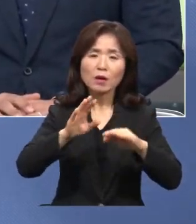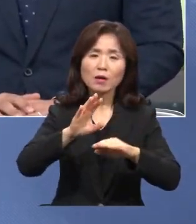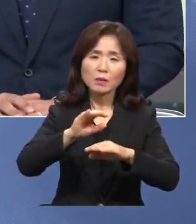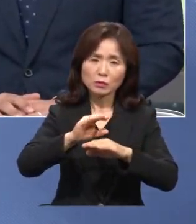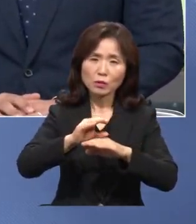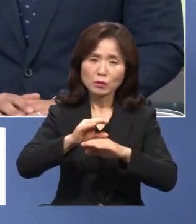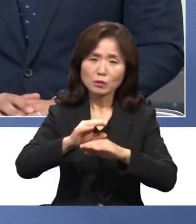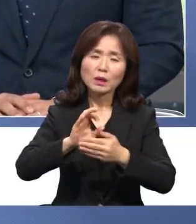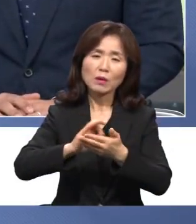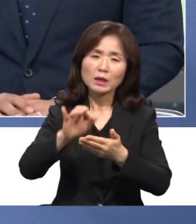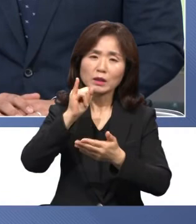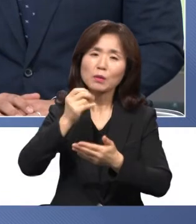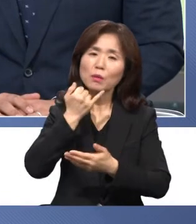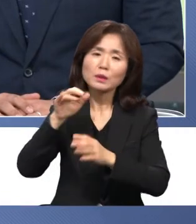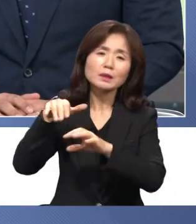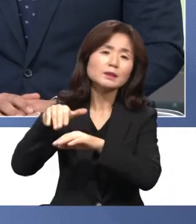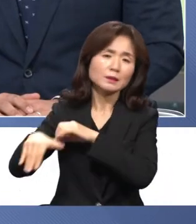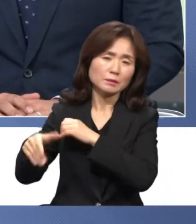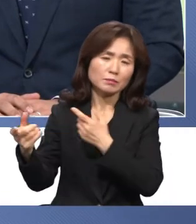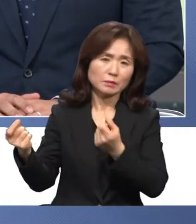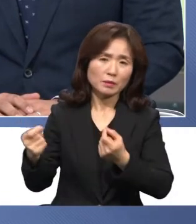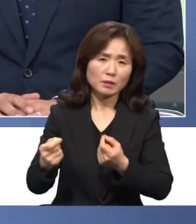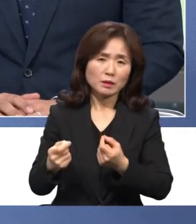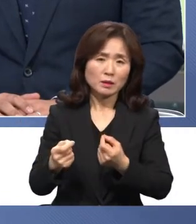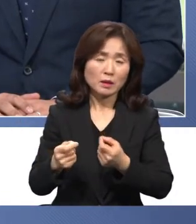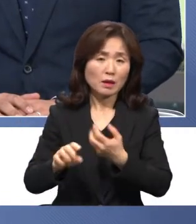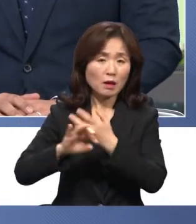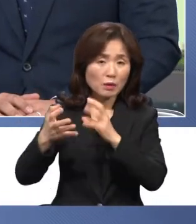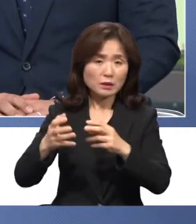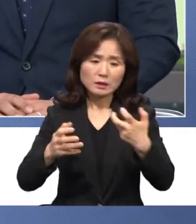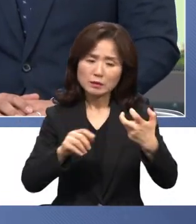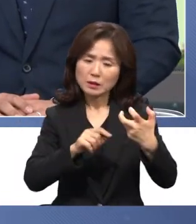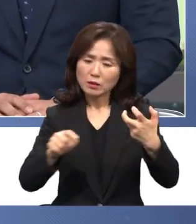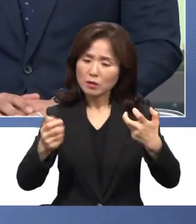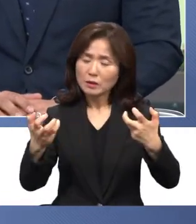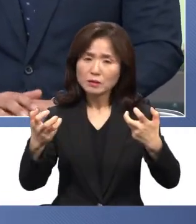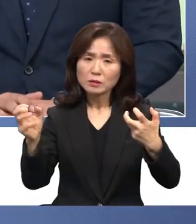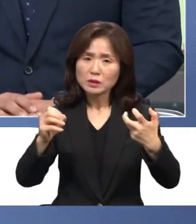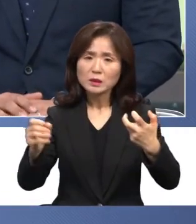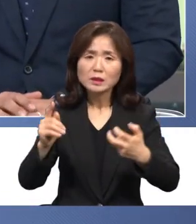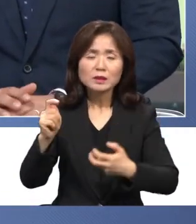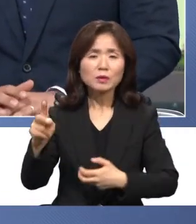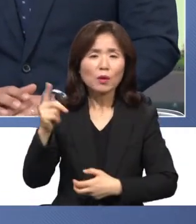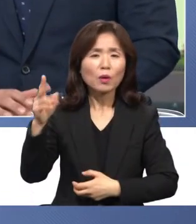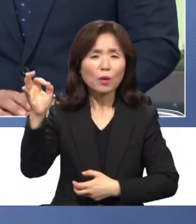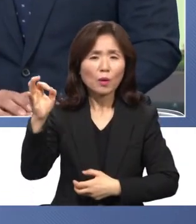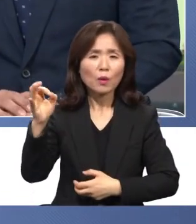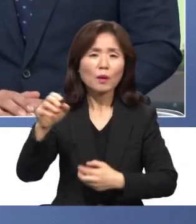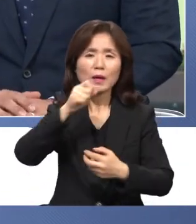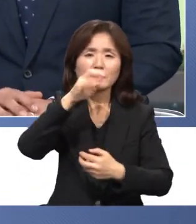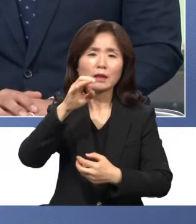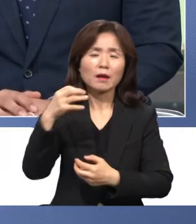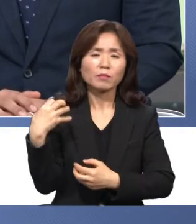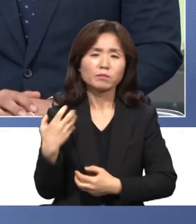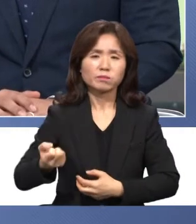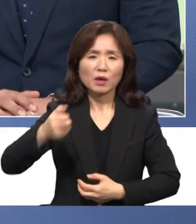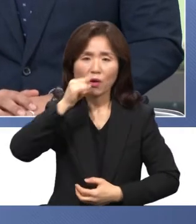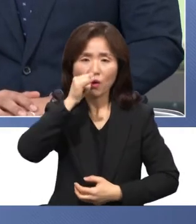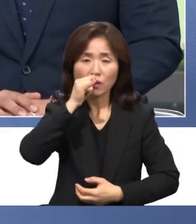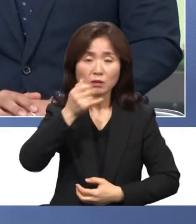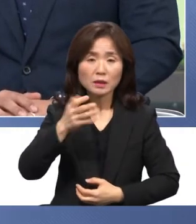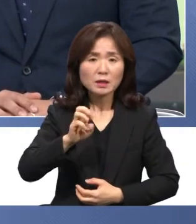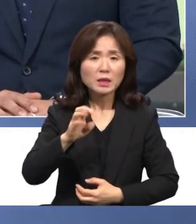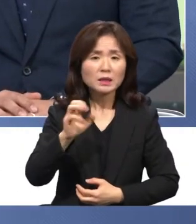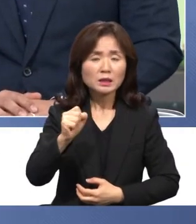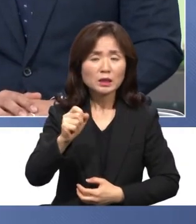공영방송사 의 경우 전체 예산의 70% 에서 90% 를 수신료 로 충당하고 있는데요 2 베이스 지원에서 수신료가 차지하는